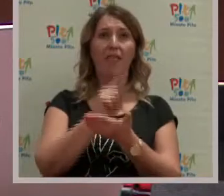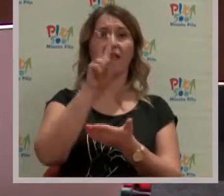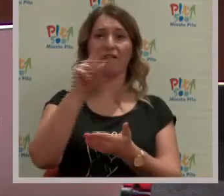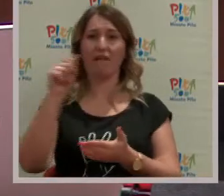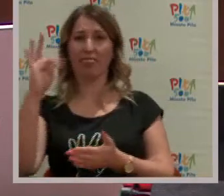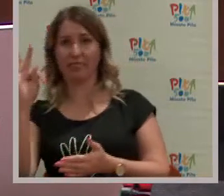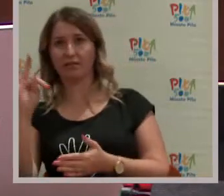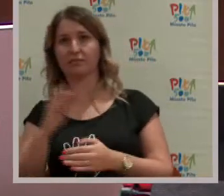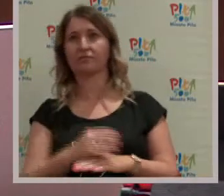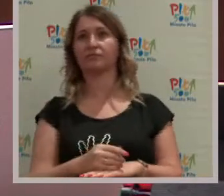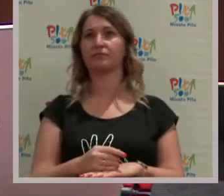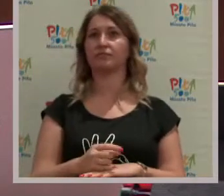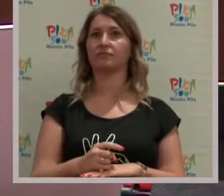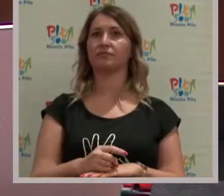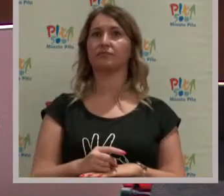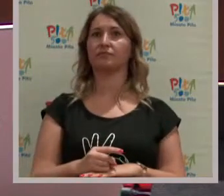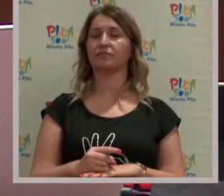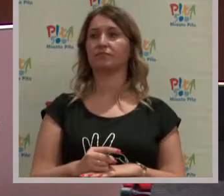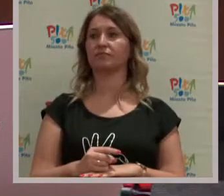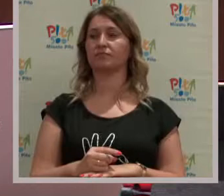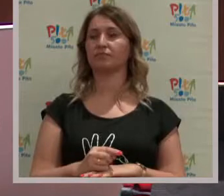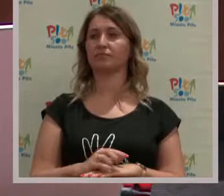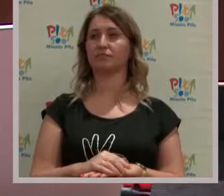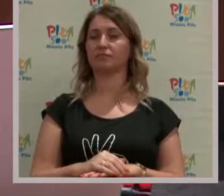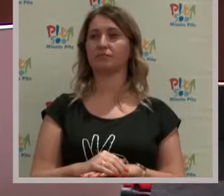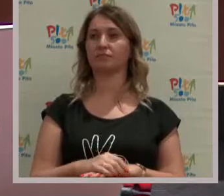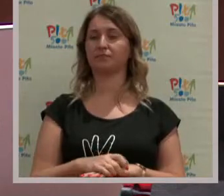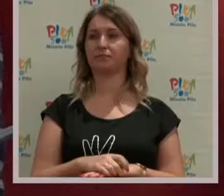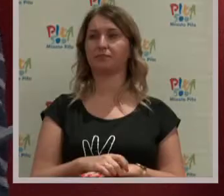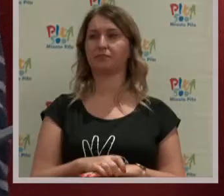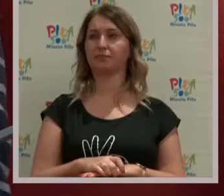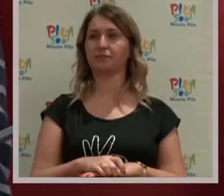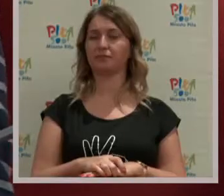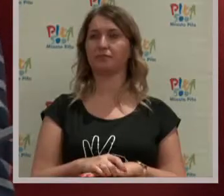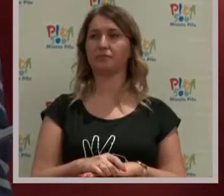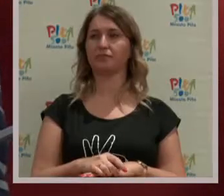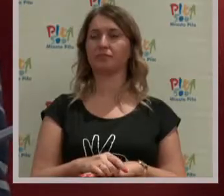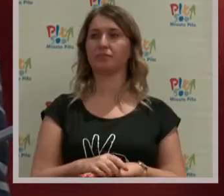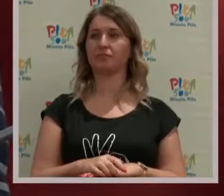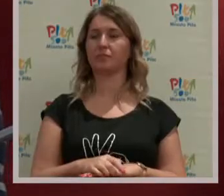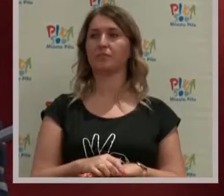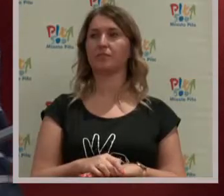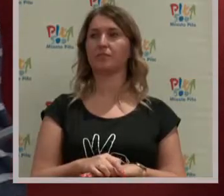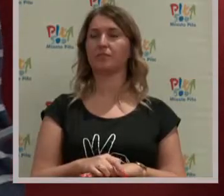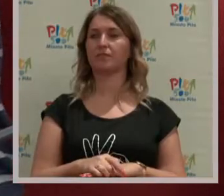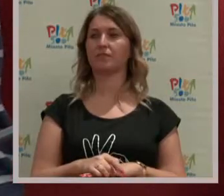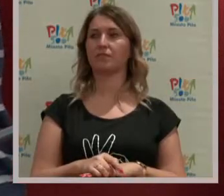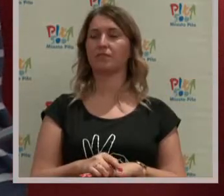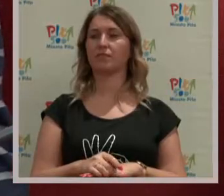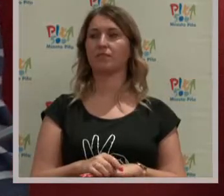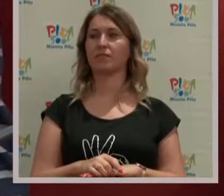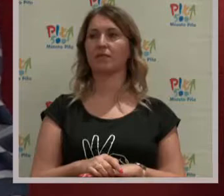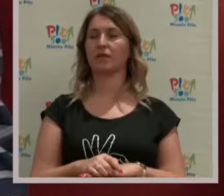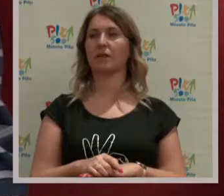rozwojem miejskiego zbiorowego transportu niskoemisyjnego mówimy tutaj o naszym ZDIP-ie Proszę Państwa jesteśmy w tym